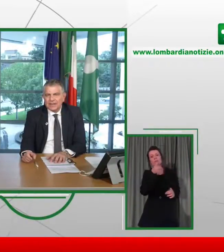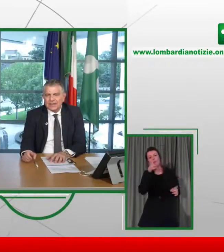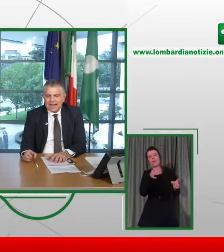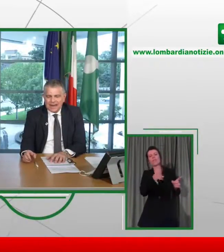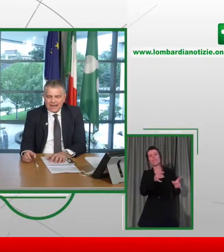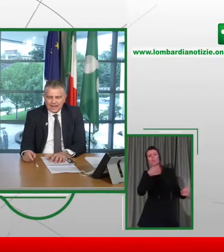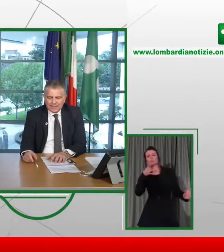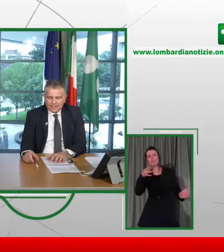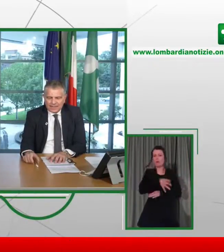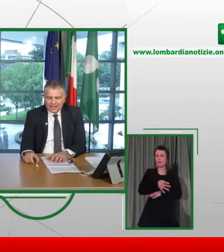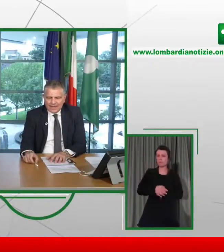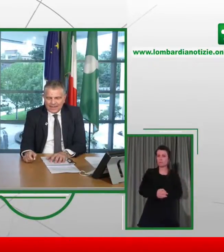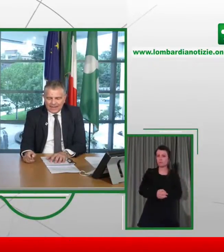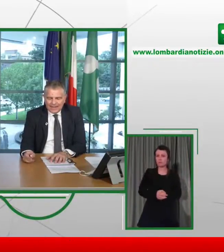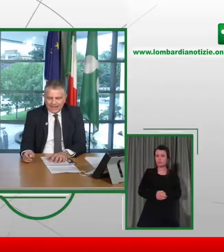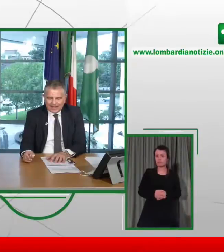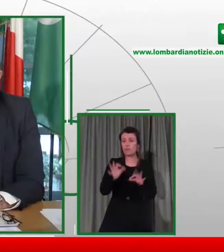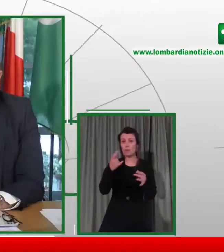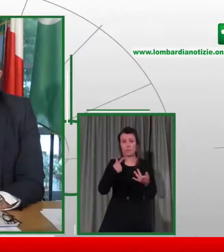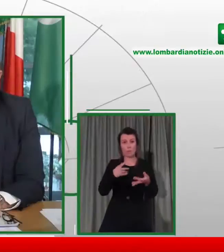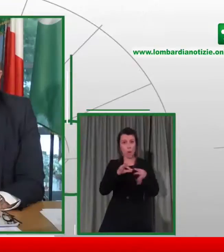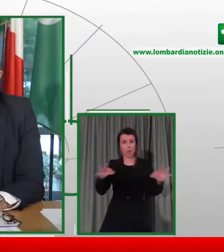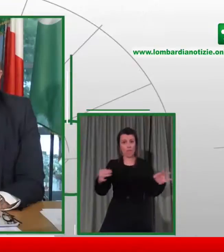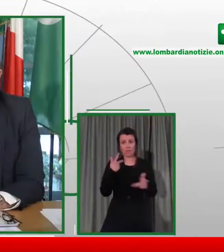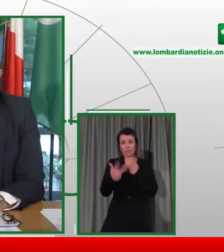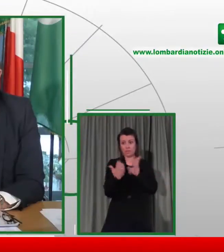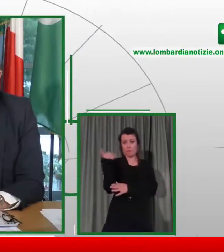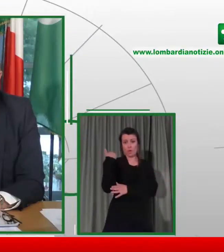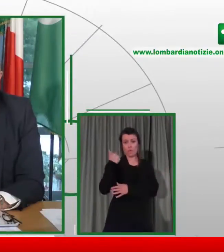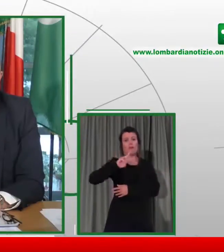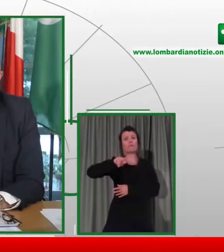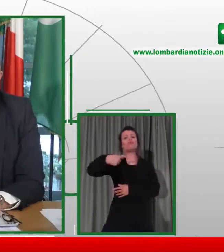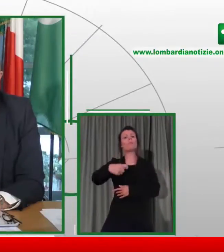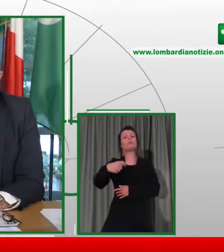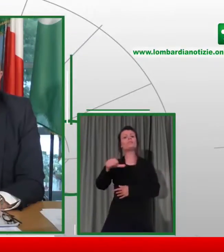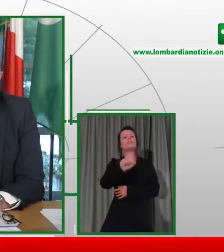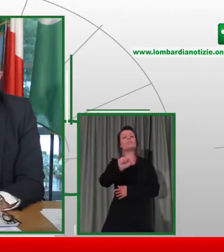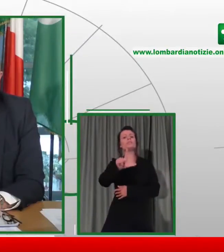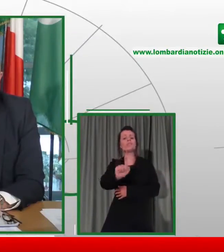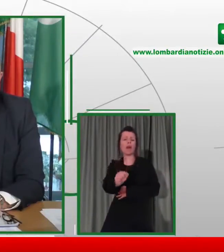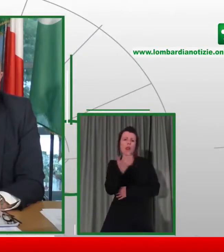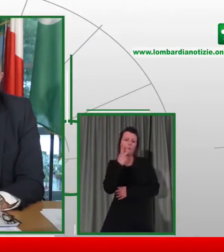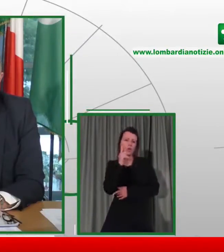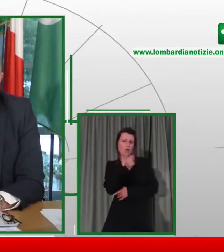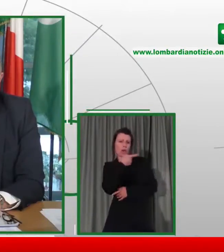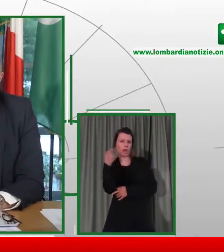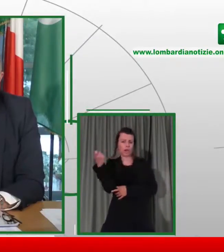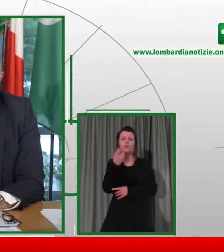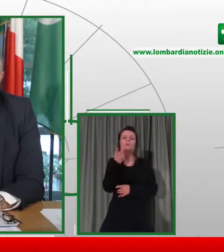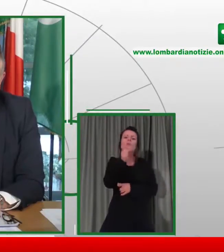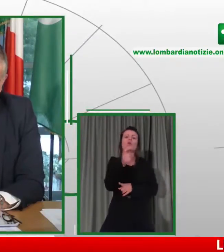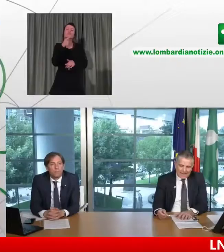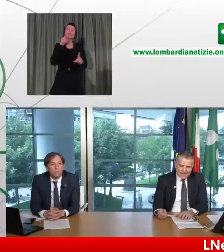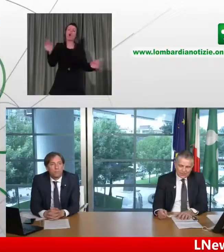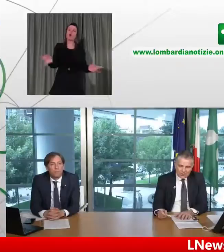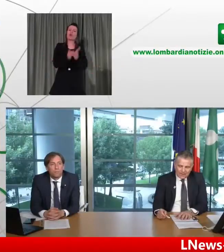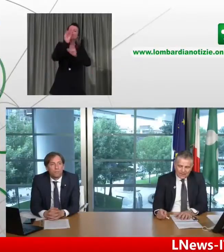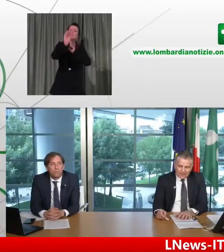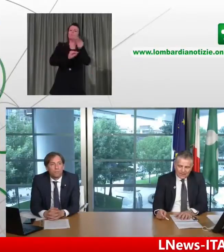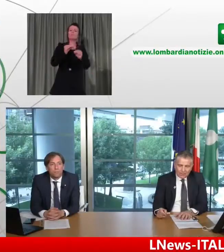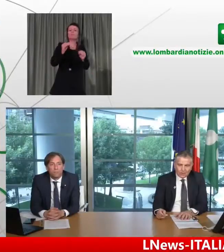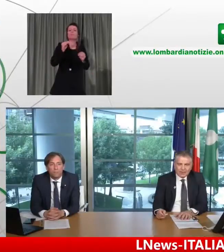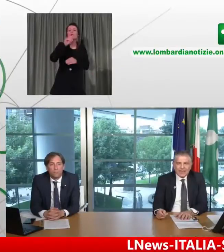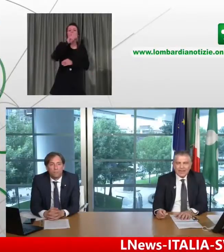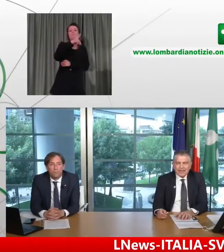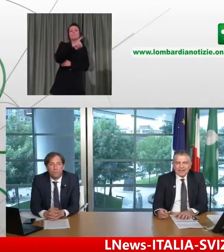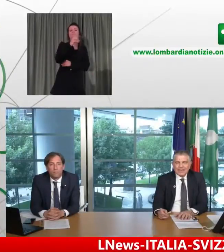vicepresidente Sala per chiedere, prima di salutarci, sia a Paolo Veronesi sia a